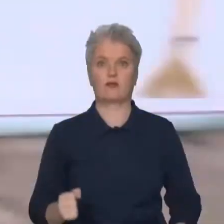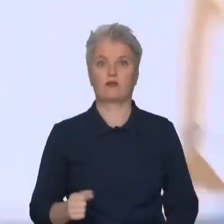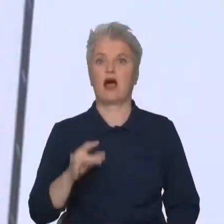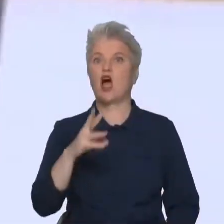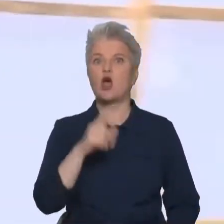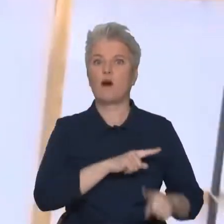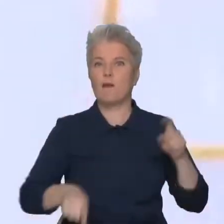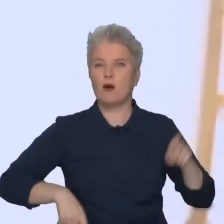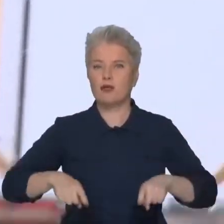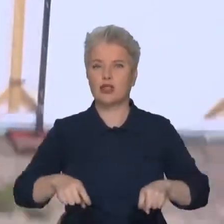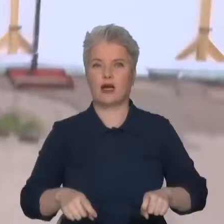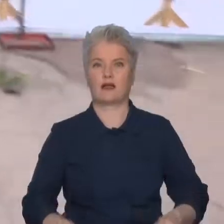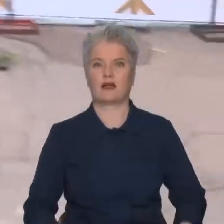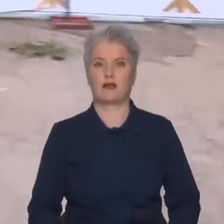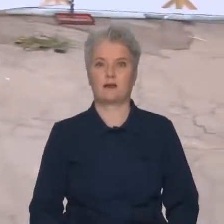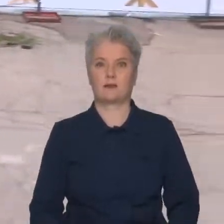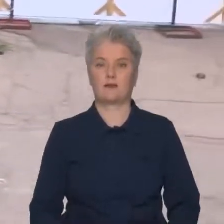Рома, побежали.